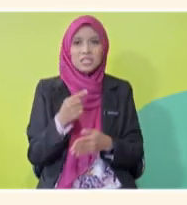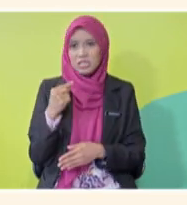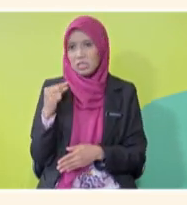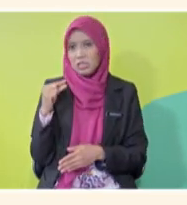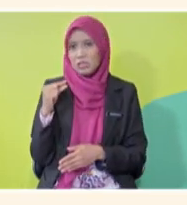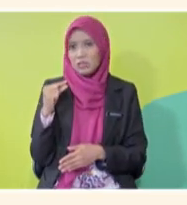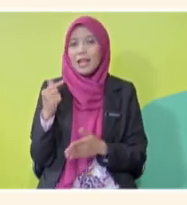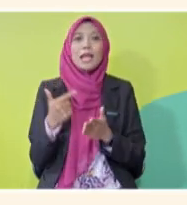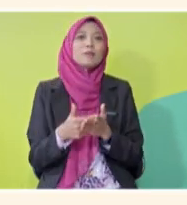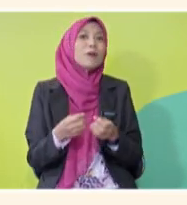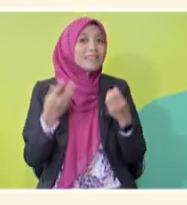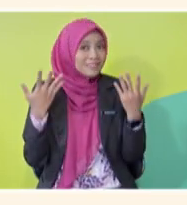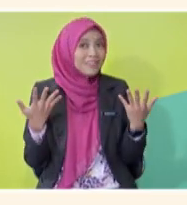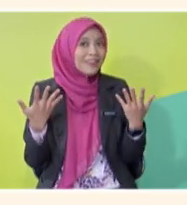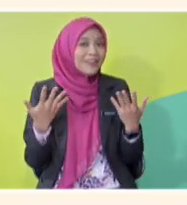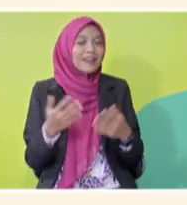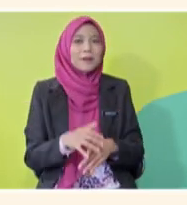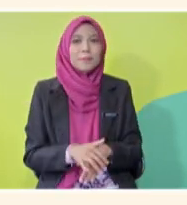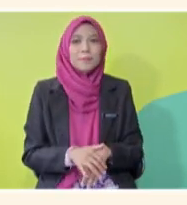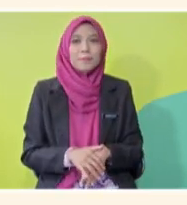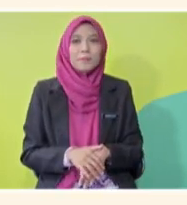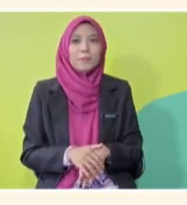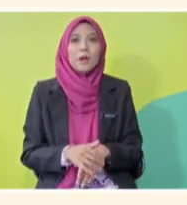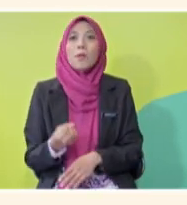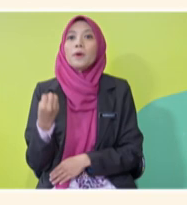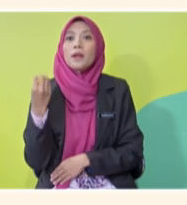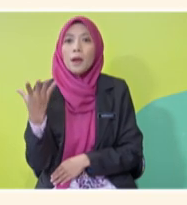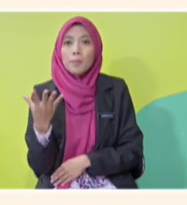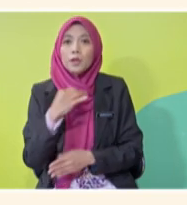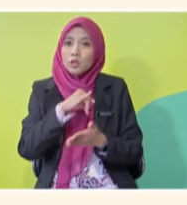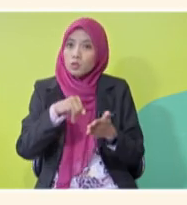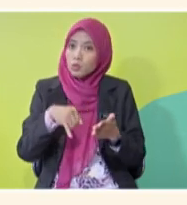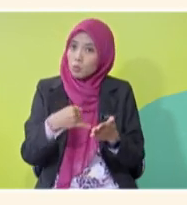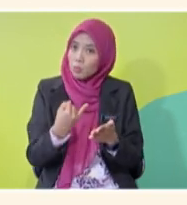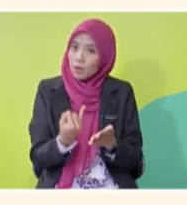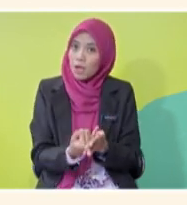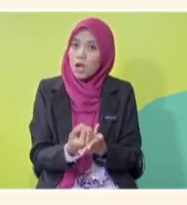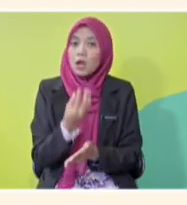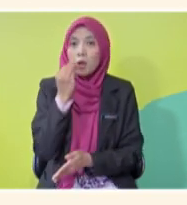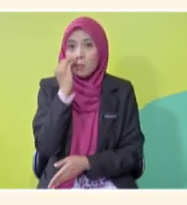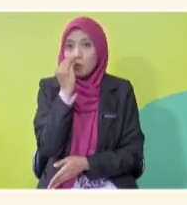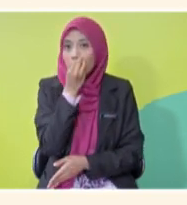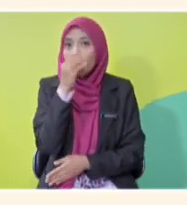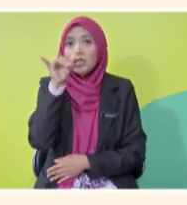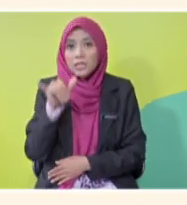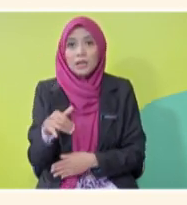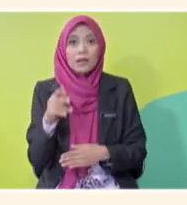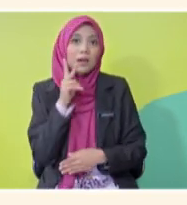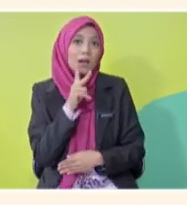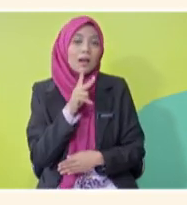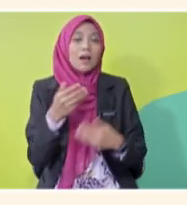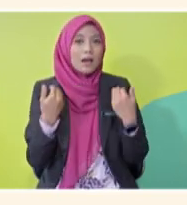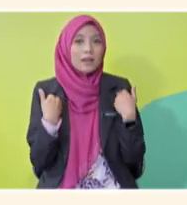lah Berapa jumlah Kuntum bunga yang kakak aduh